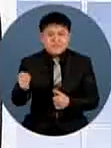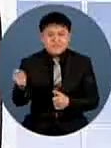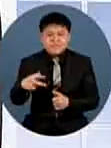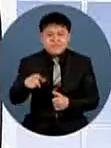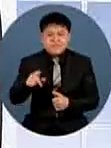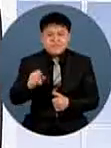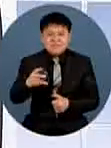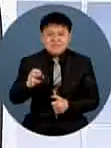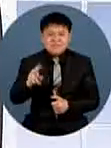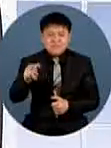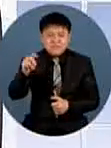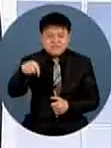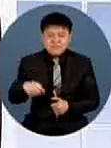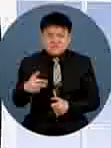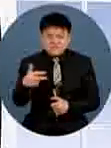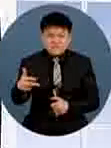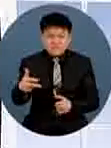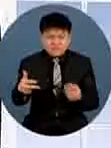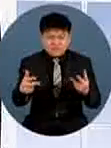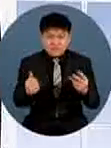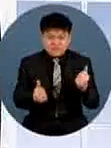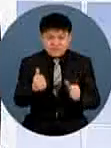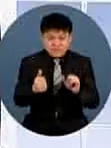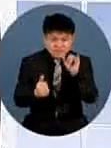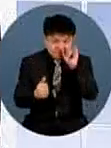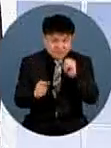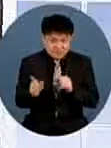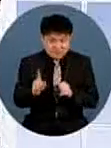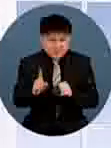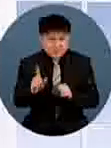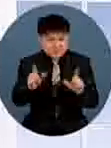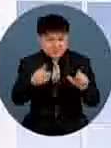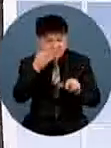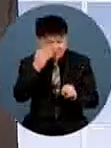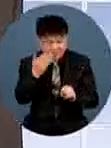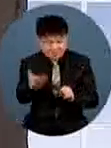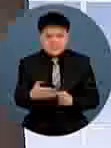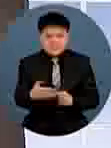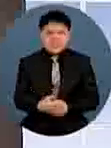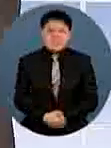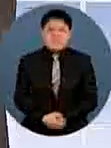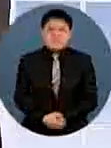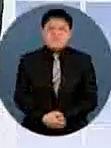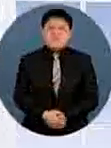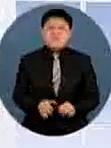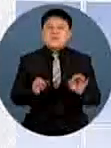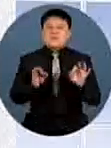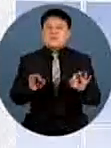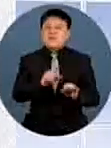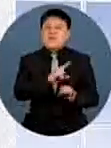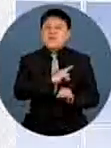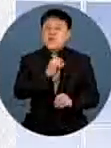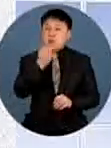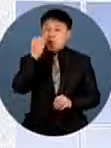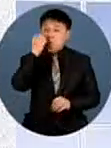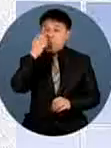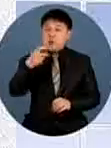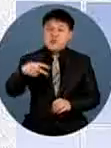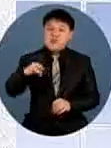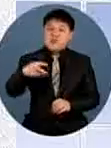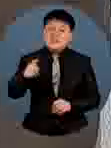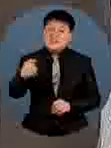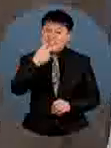장례우 7단 간의 바둑인데요. 귀의 모양이기 때문에 모양을 보여드리면서 설명드리겠습니다. 이름도 묘하죠. 시다 3단이